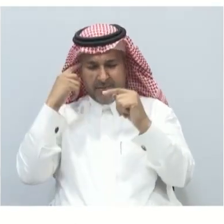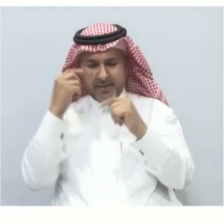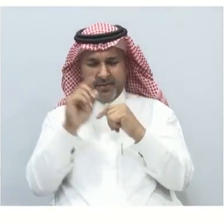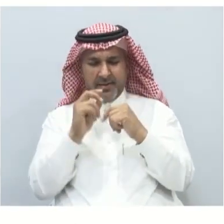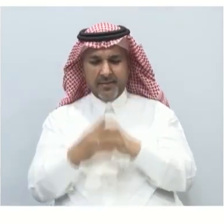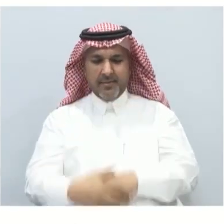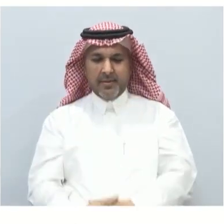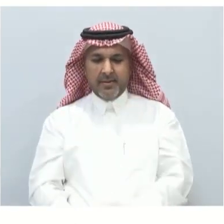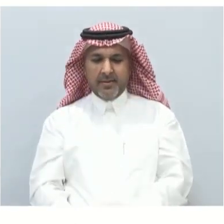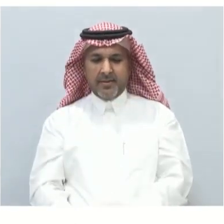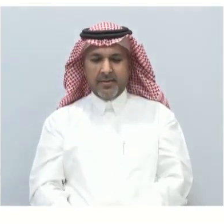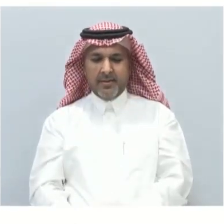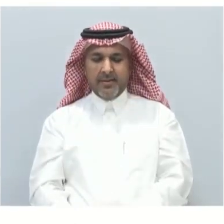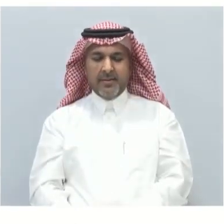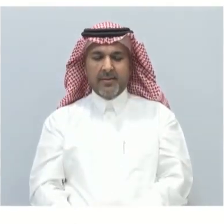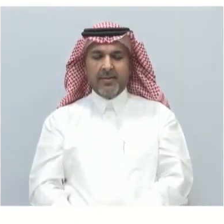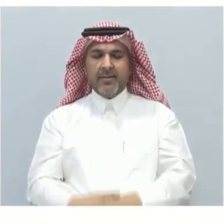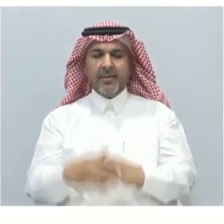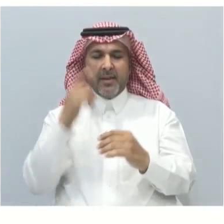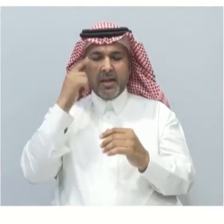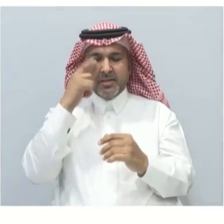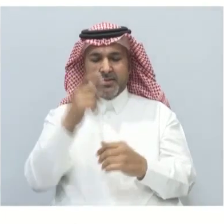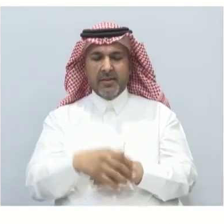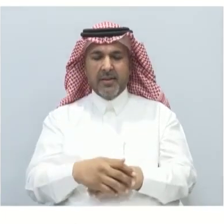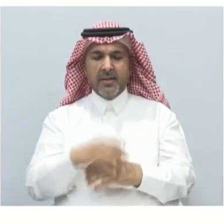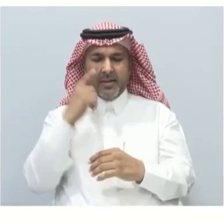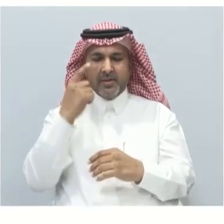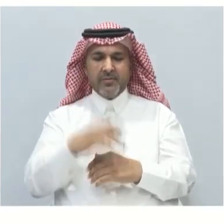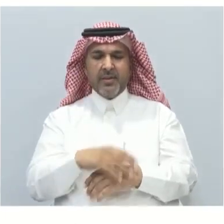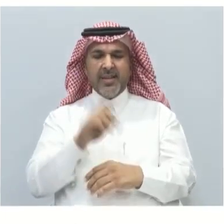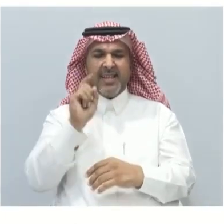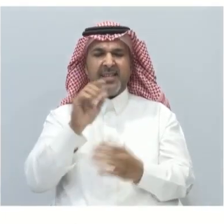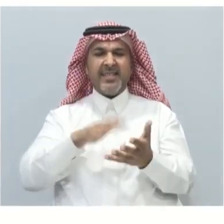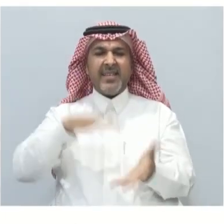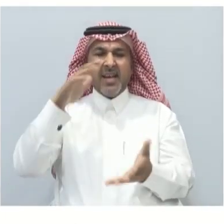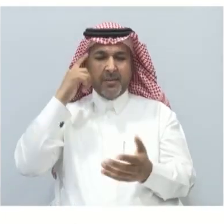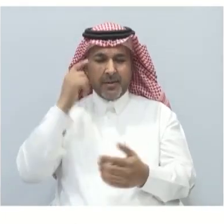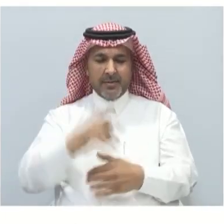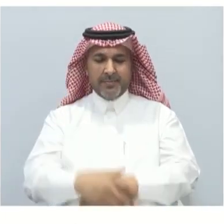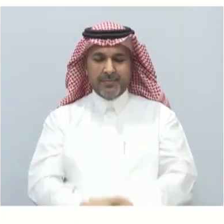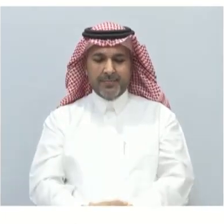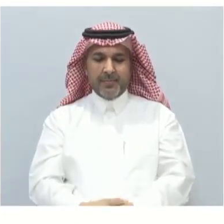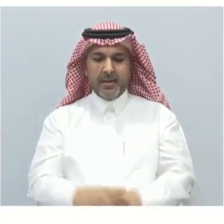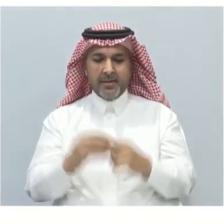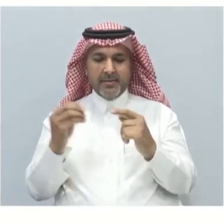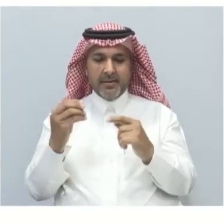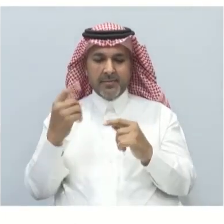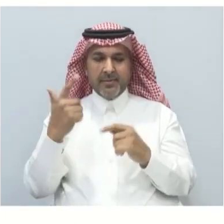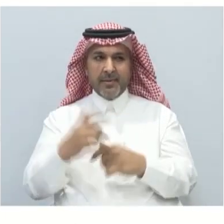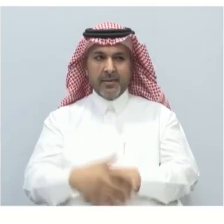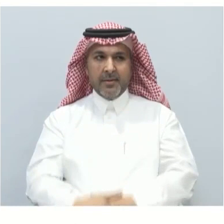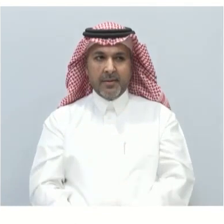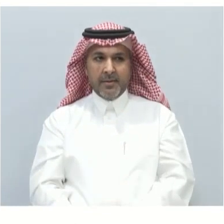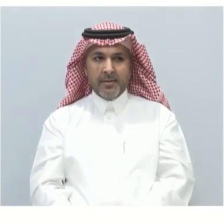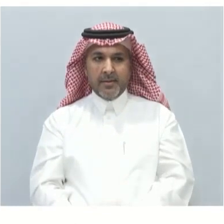اكبر من سالب س وبالتالي ممكن نقول مباشره فتره الحل حتبدا من السالب س وانت طالع فبالتالي تصير سالب